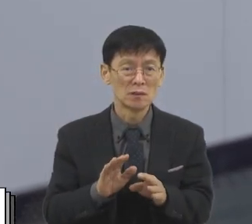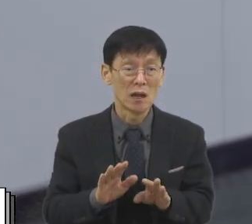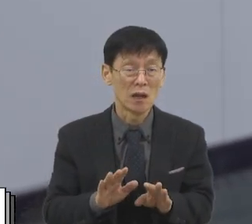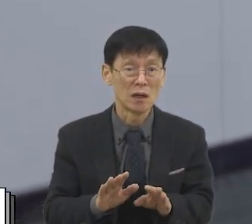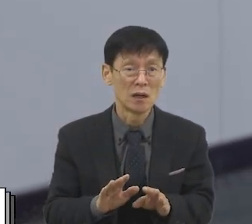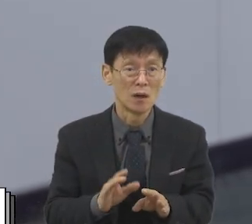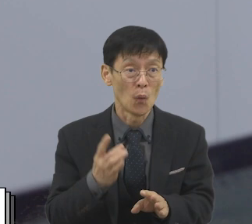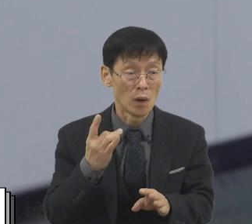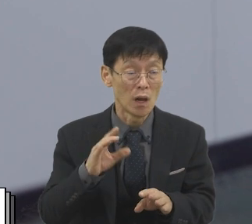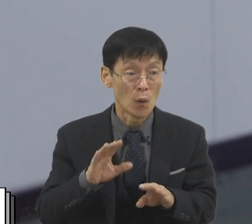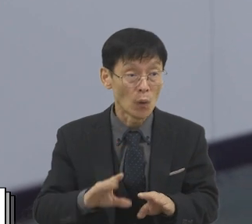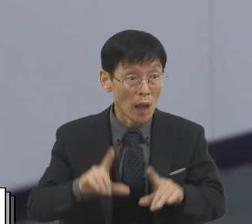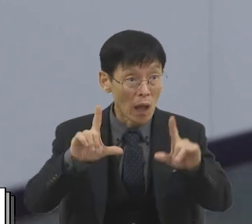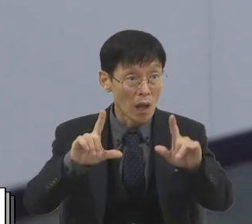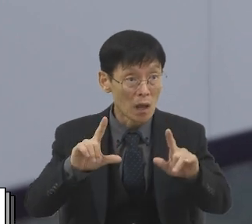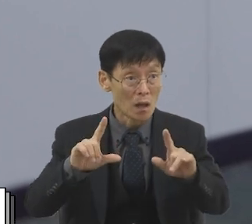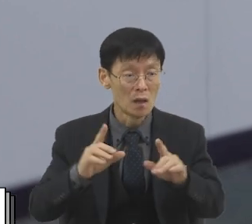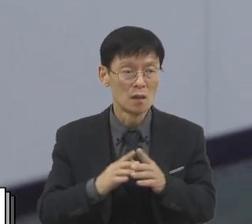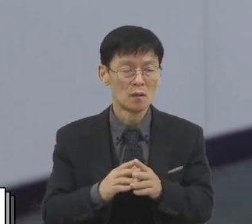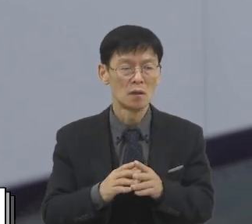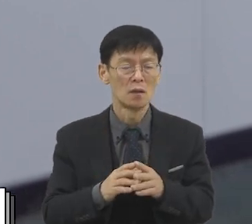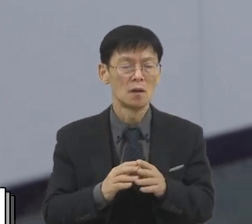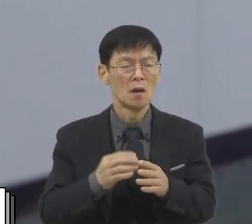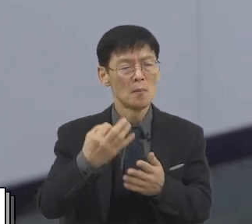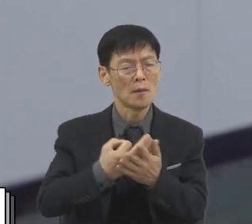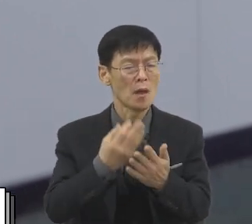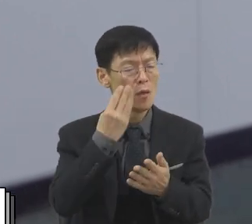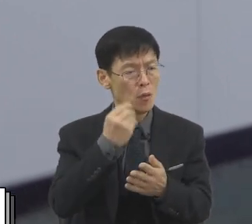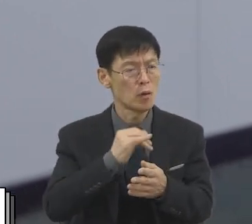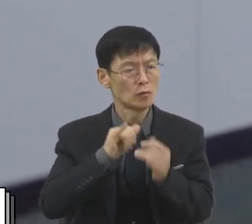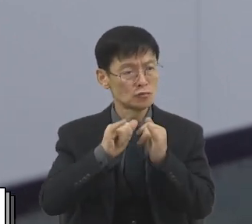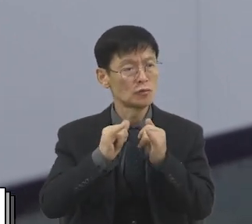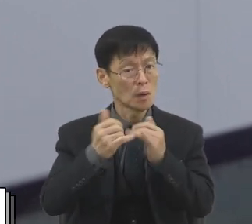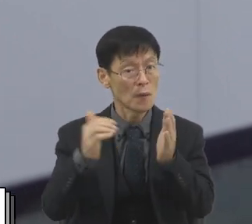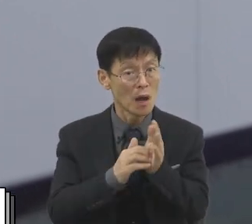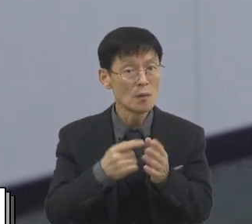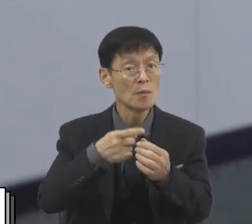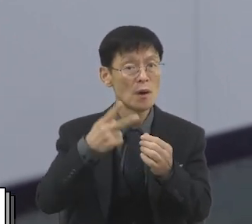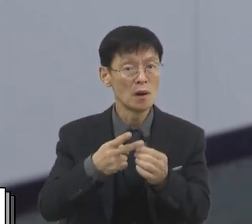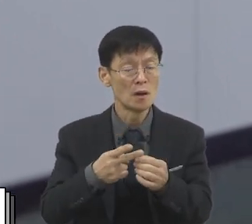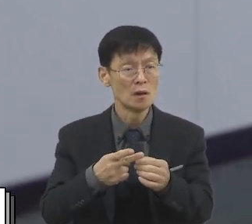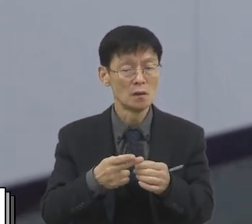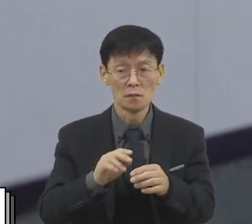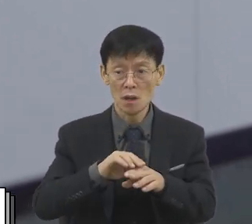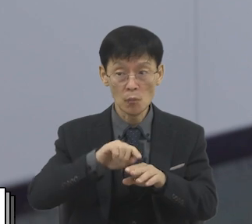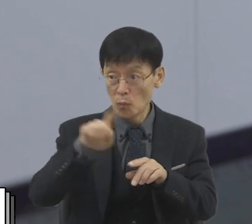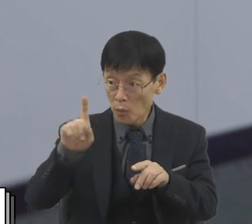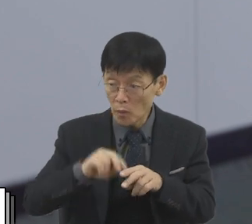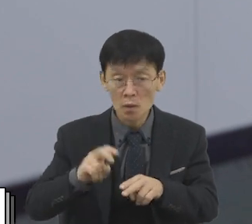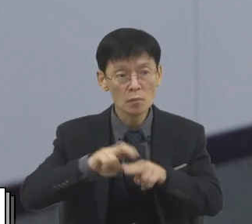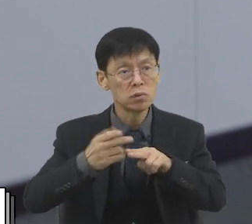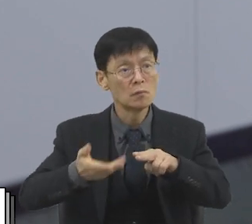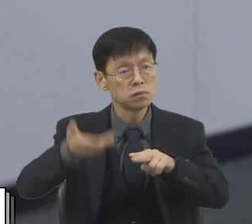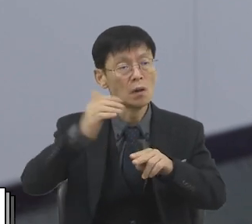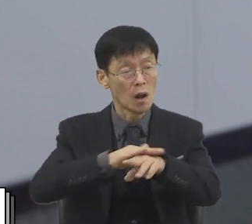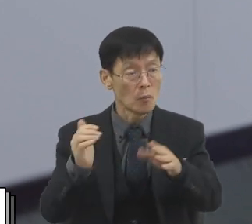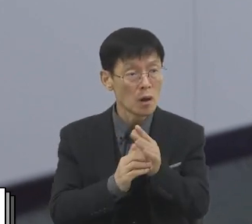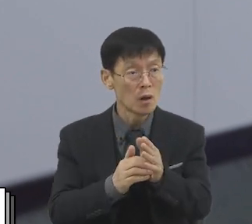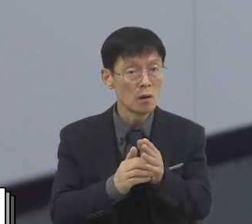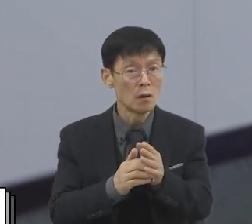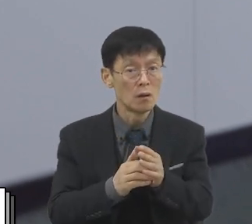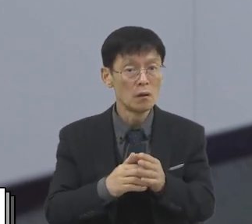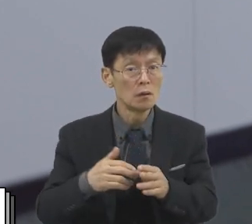부장님, 저는 올해 매장 우수사원으로 2번이나 뽑혔고 같이 입사한 동기들은 전부 승진